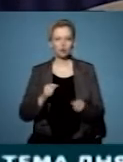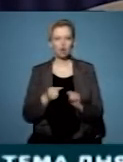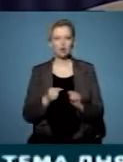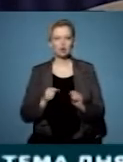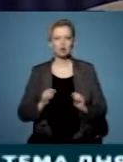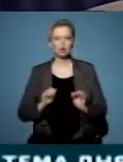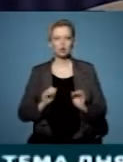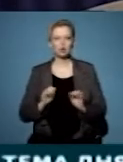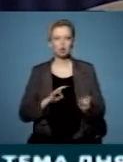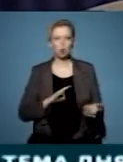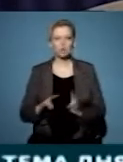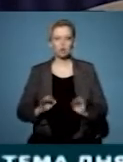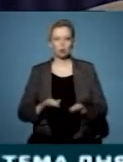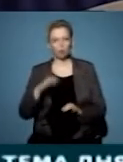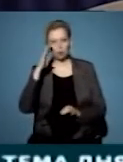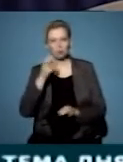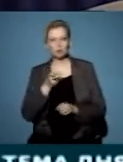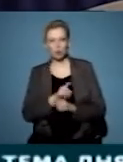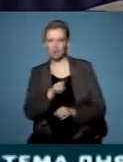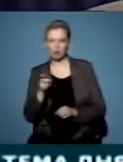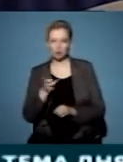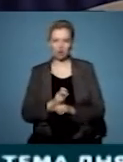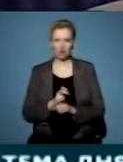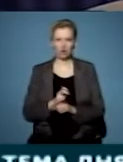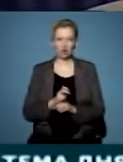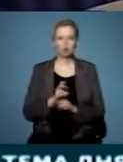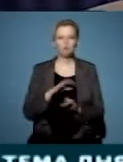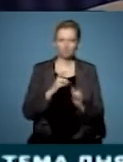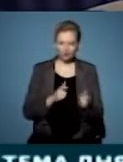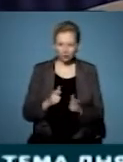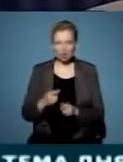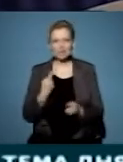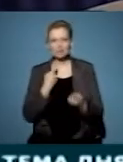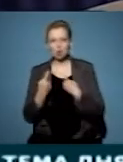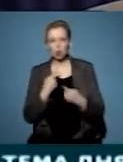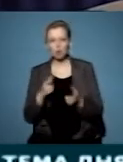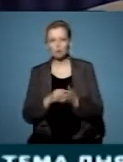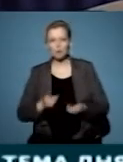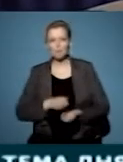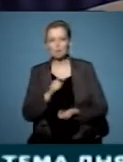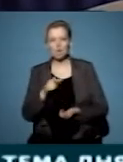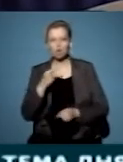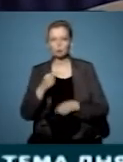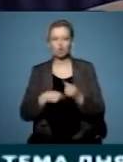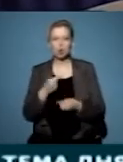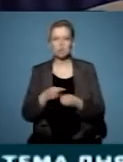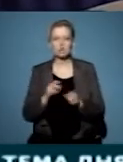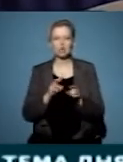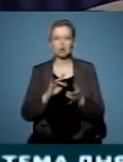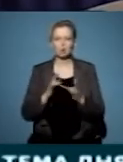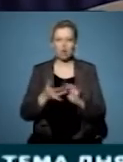антитерористичної операції. Хлопці приходили, вони приходили, доходили згоди. Спілкувалася з мешканцями через